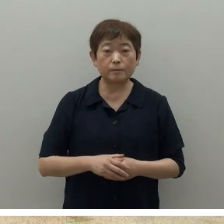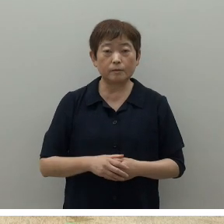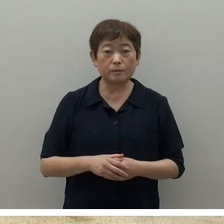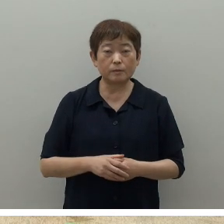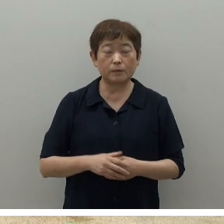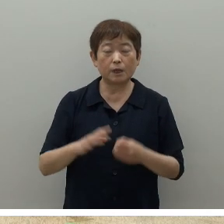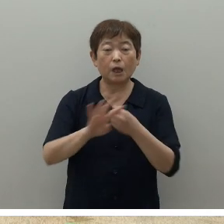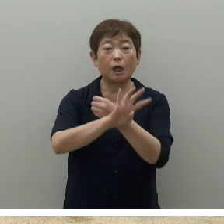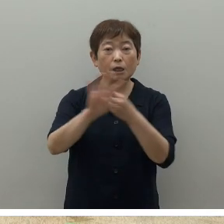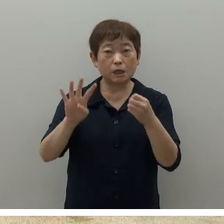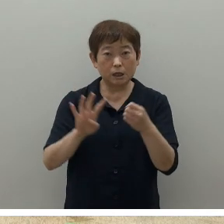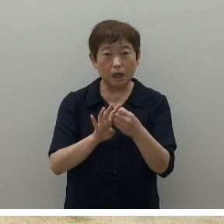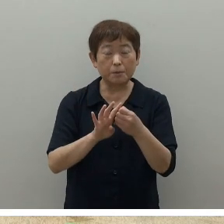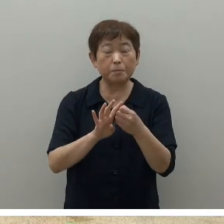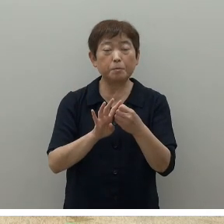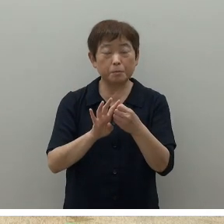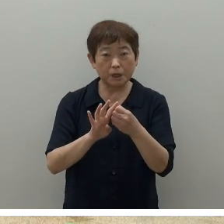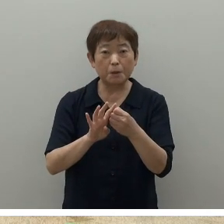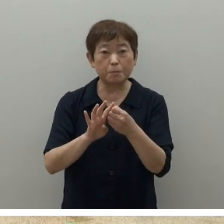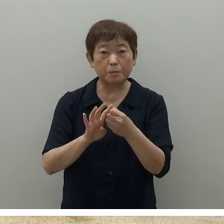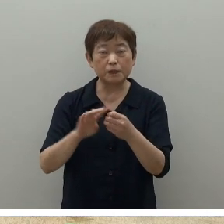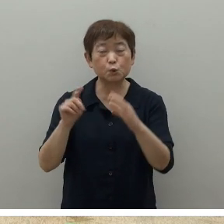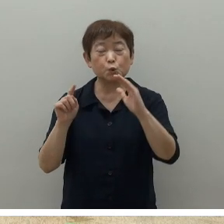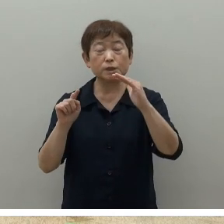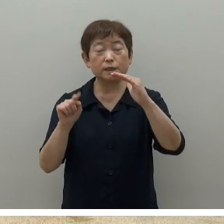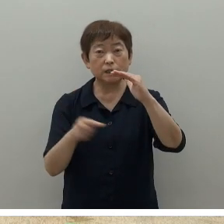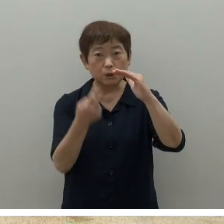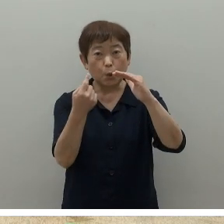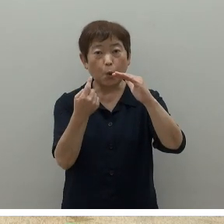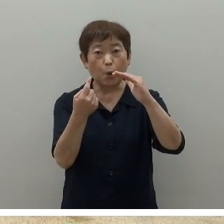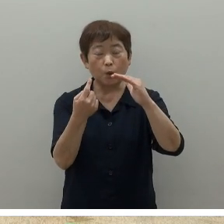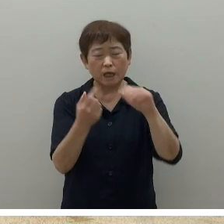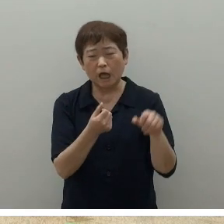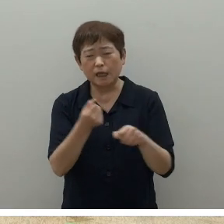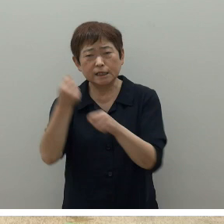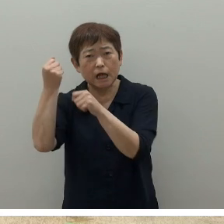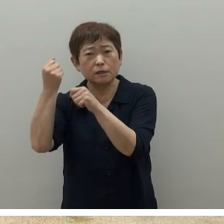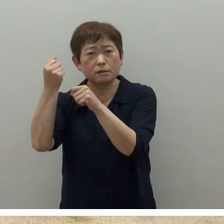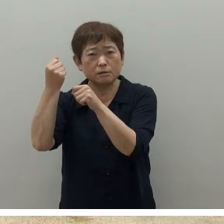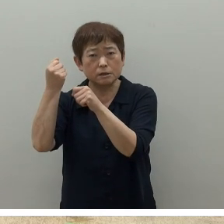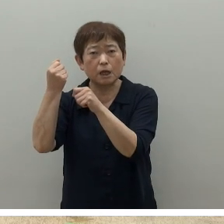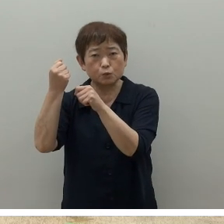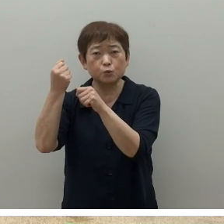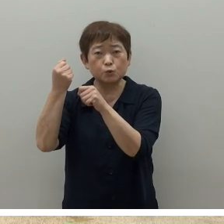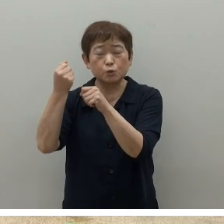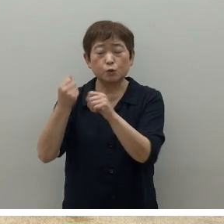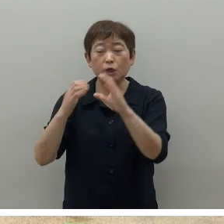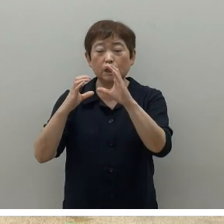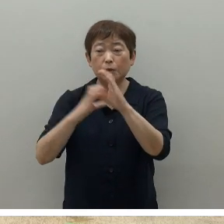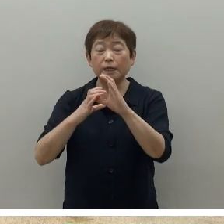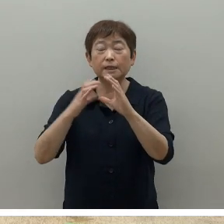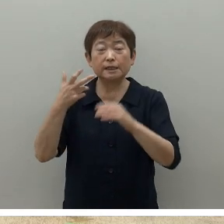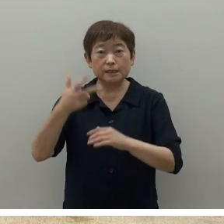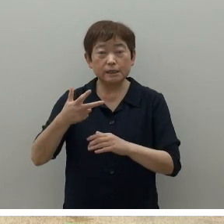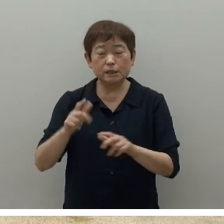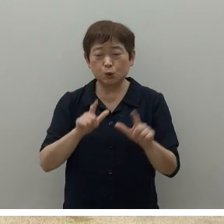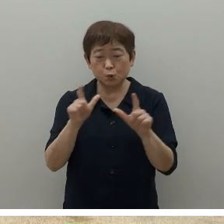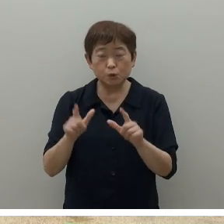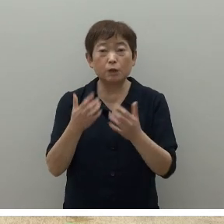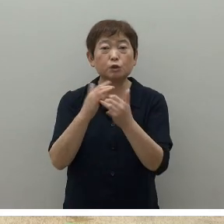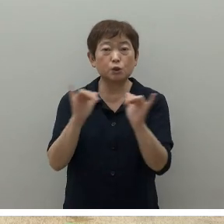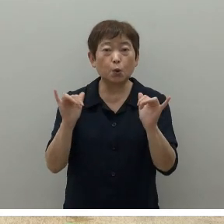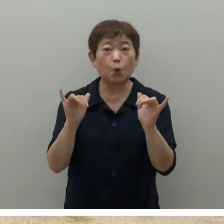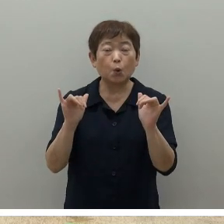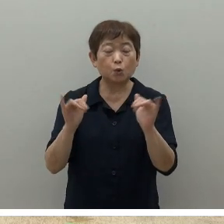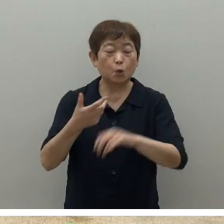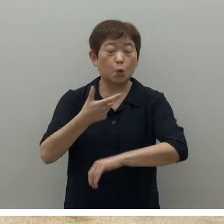原発事故で避難している他市町村からいわきに避難している方への接種状況という